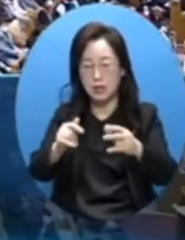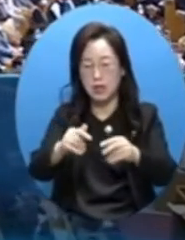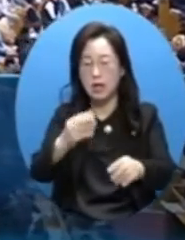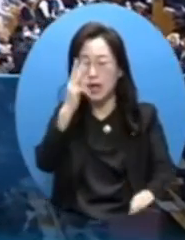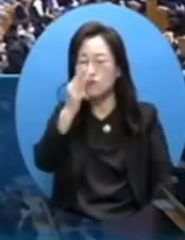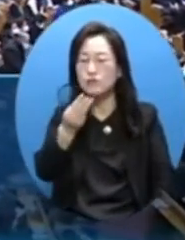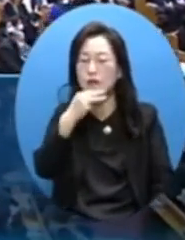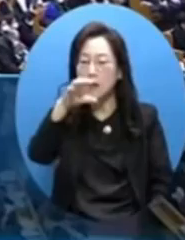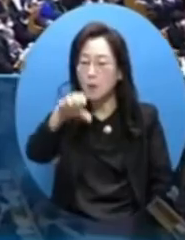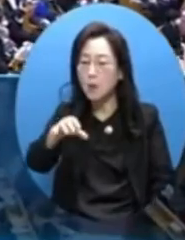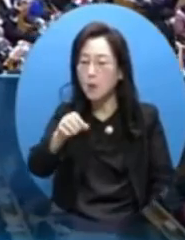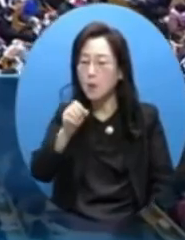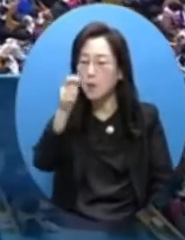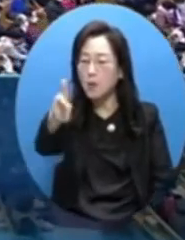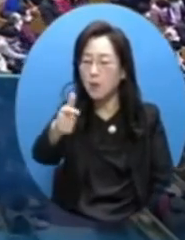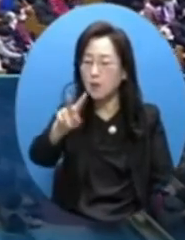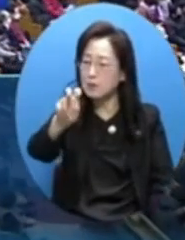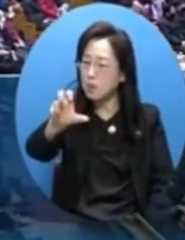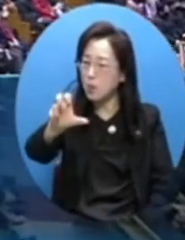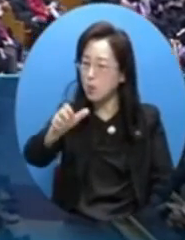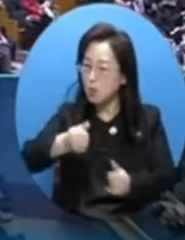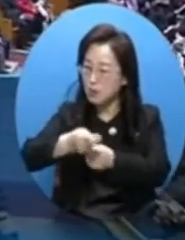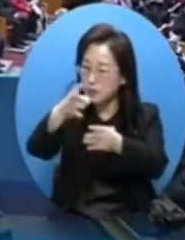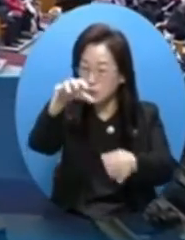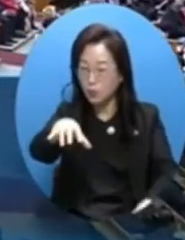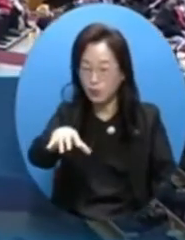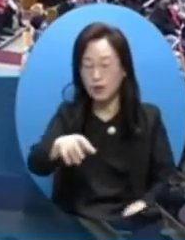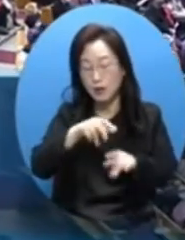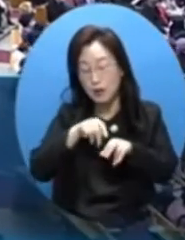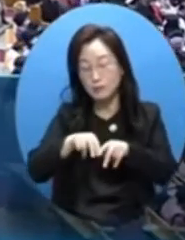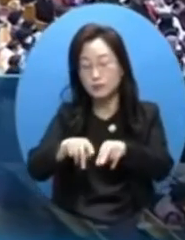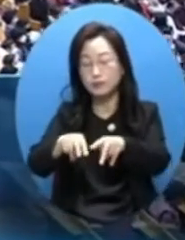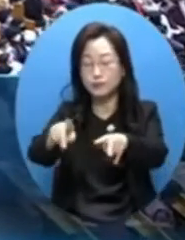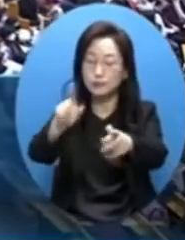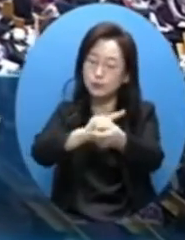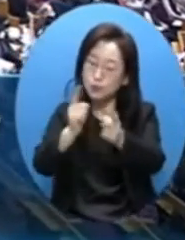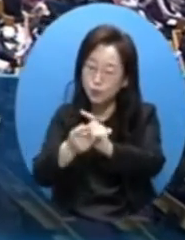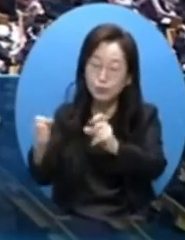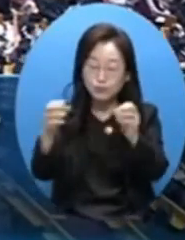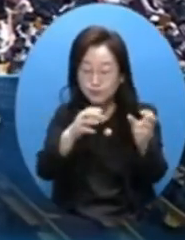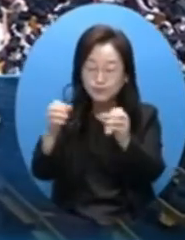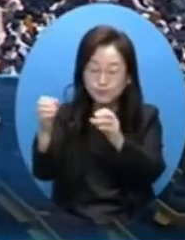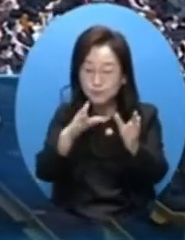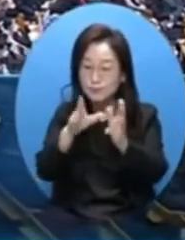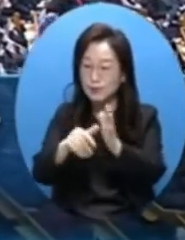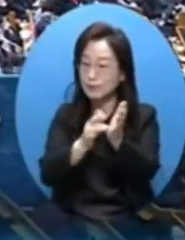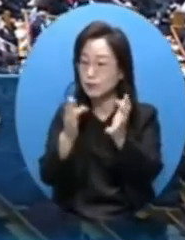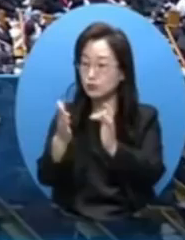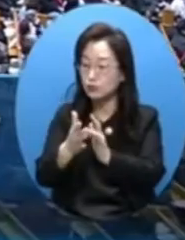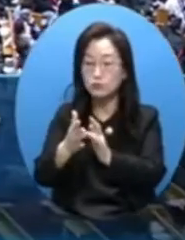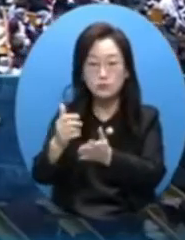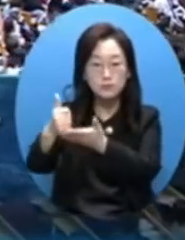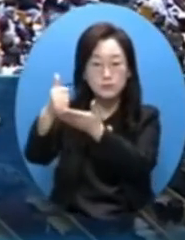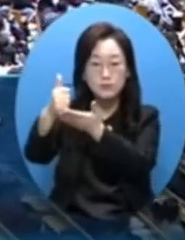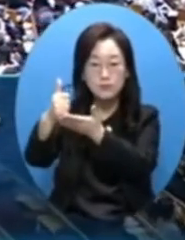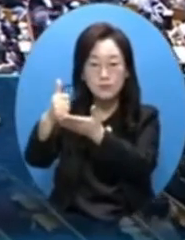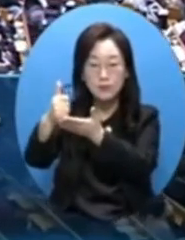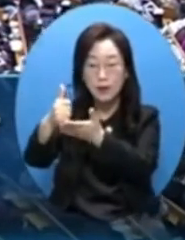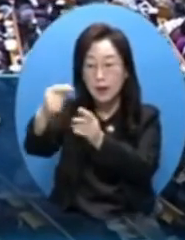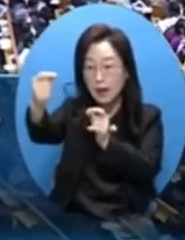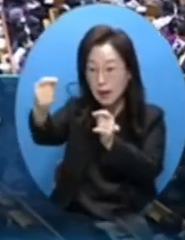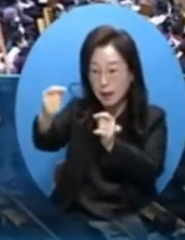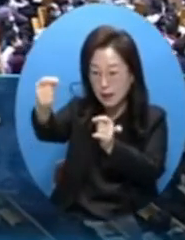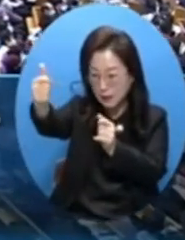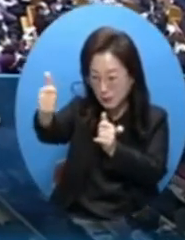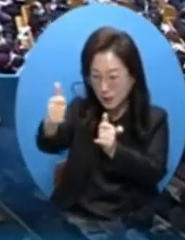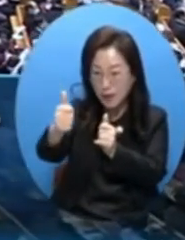가면서 이 모든 된 일을 서로 이야기하더라. 그들이 서로 이야기하며 문의할 때 예수께서 가까이